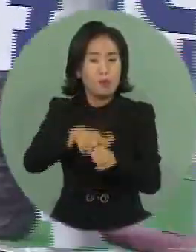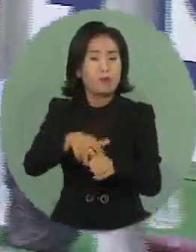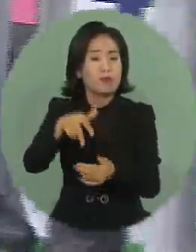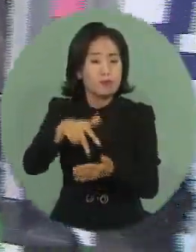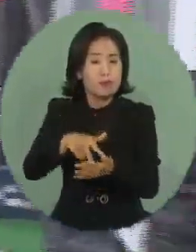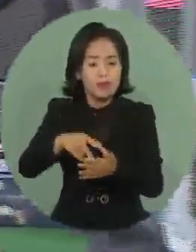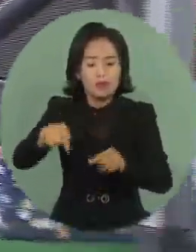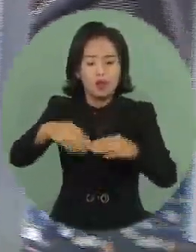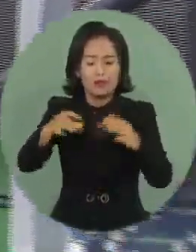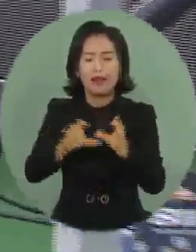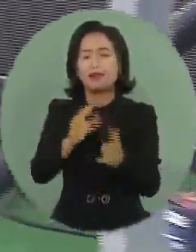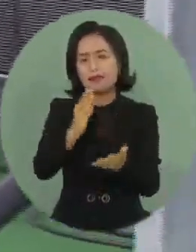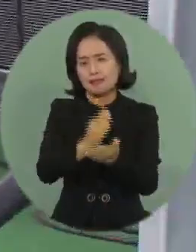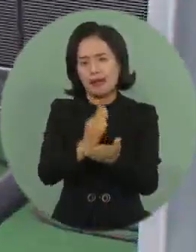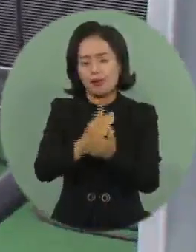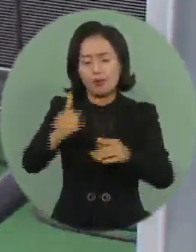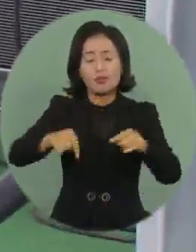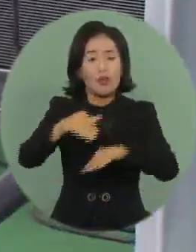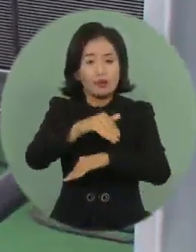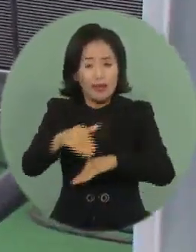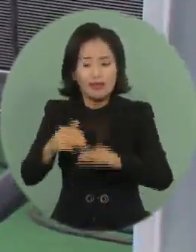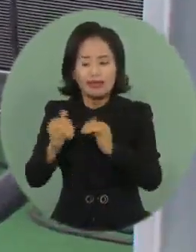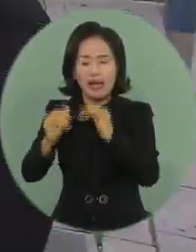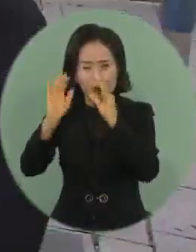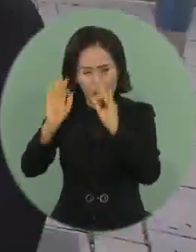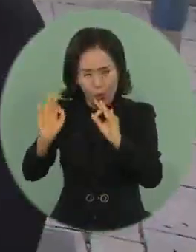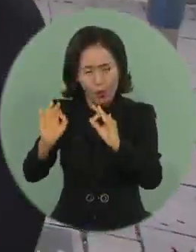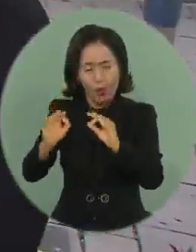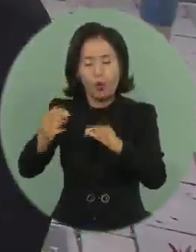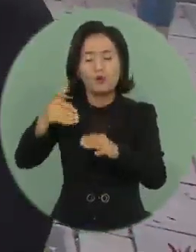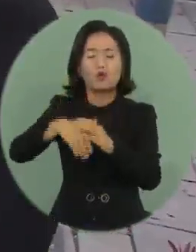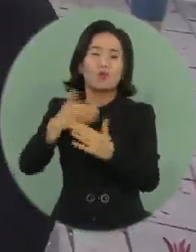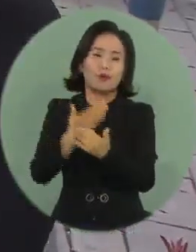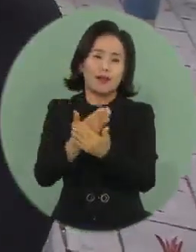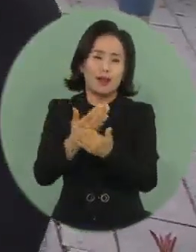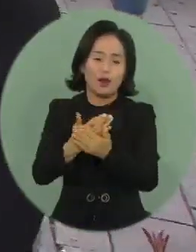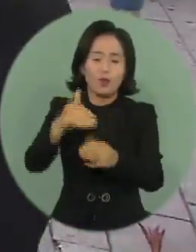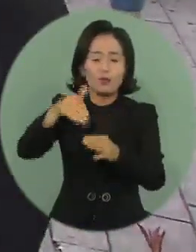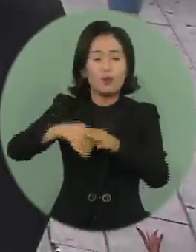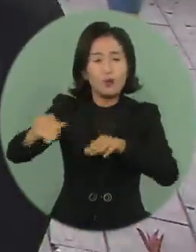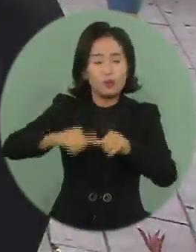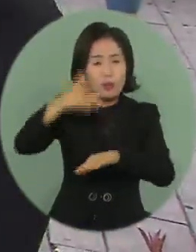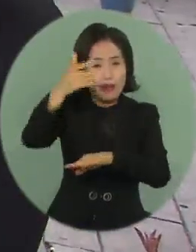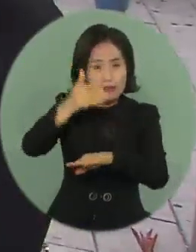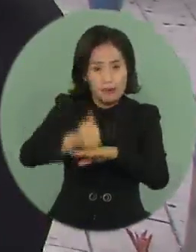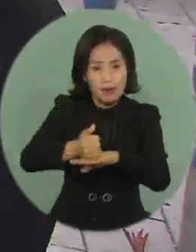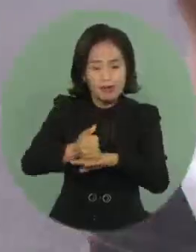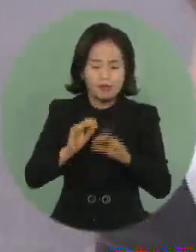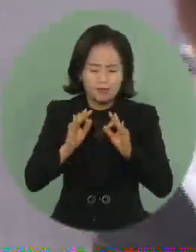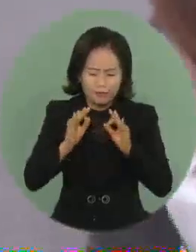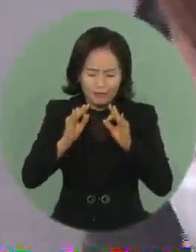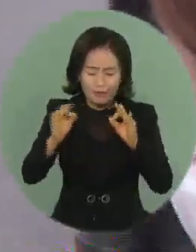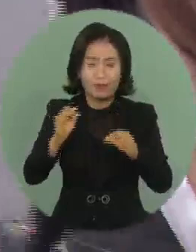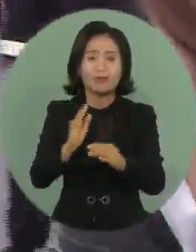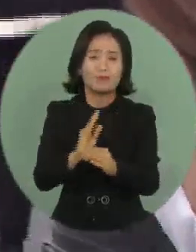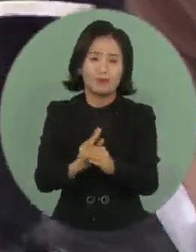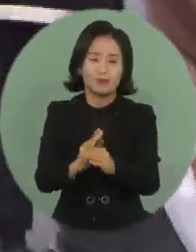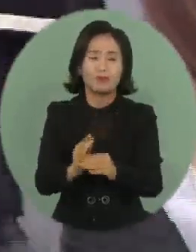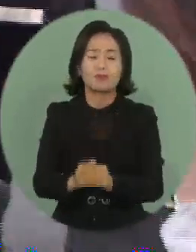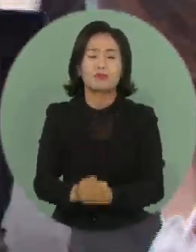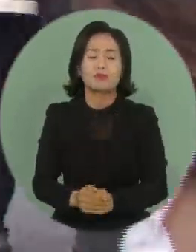후보들도 정당보다 정책과 임무를 보고 투표해달라고 호소하며 선거운동 마지막까지 총력전을